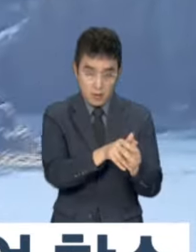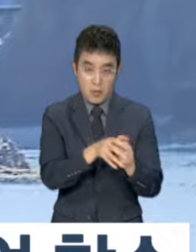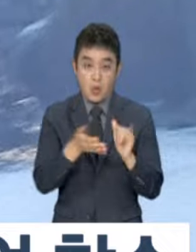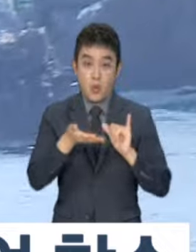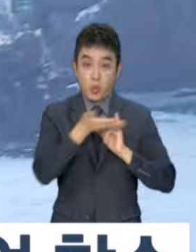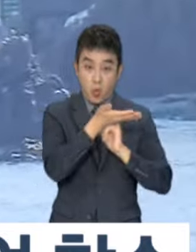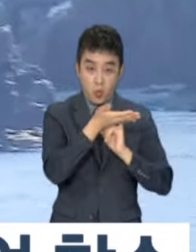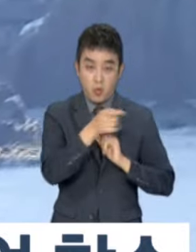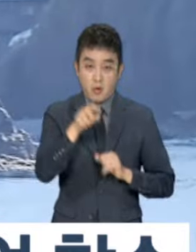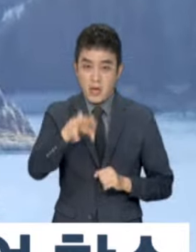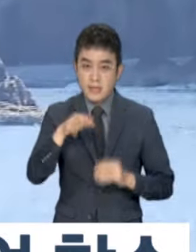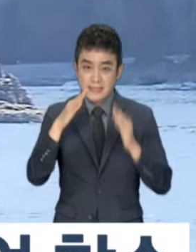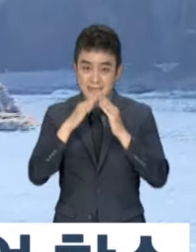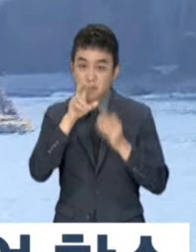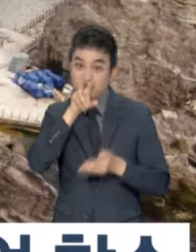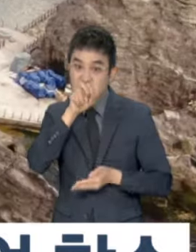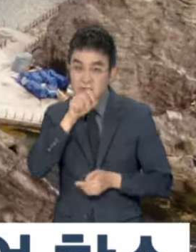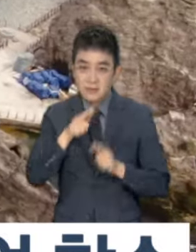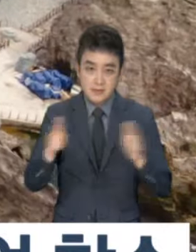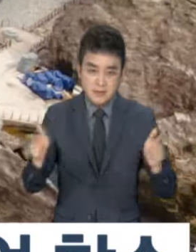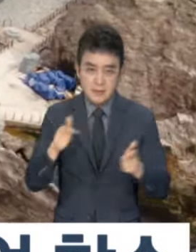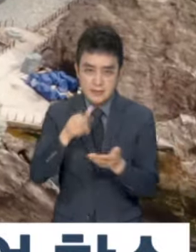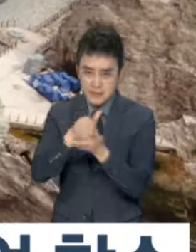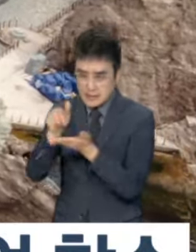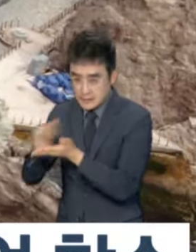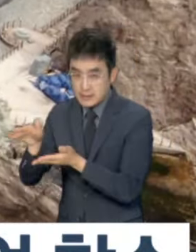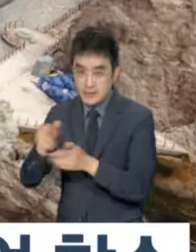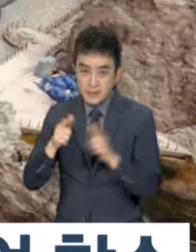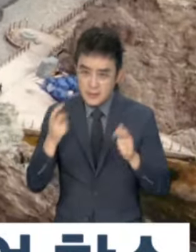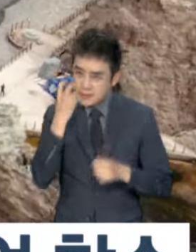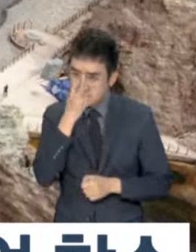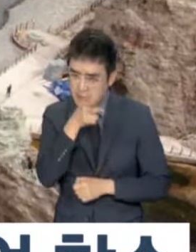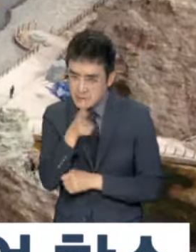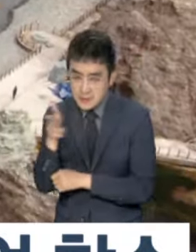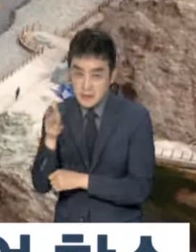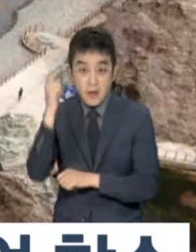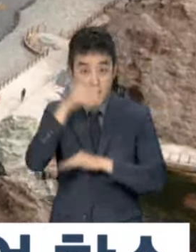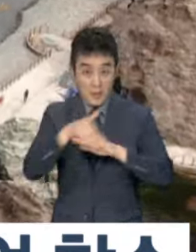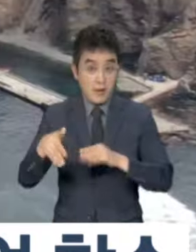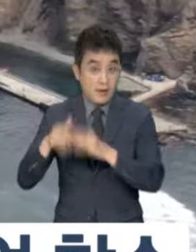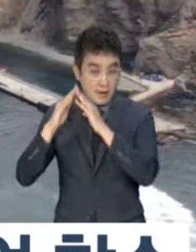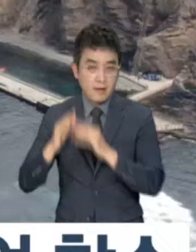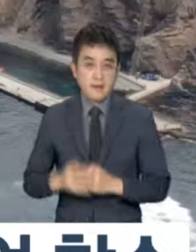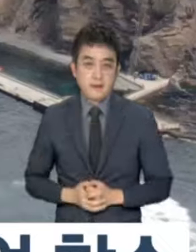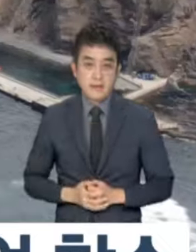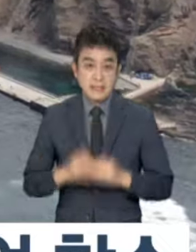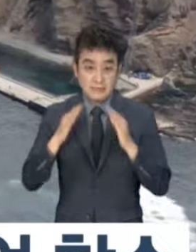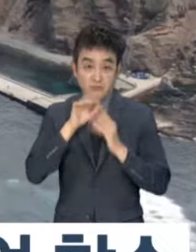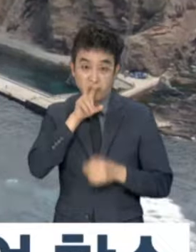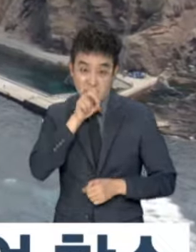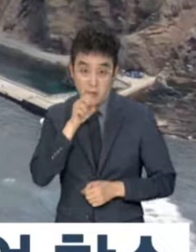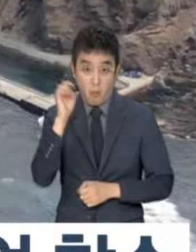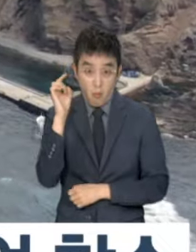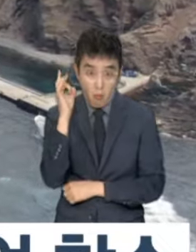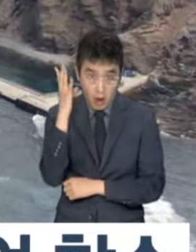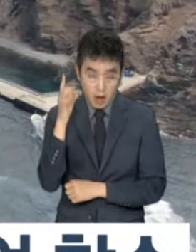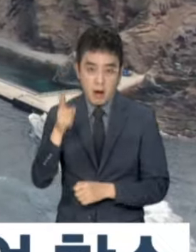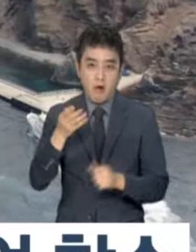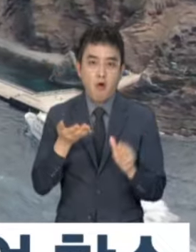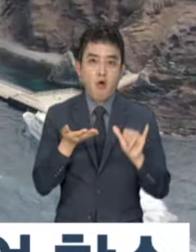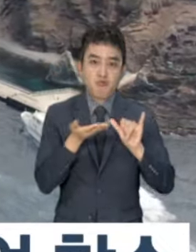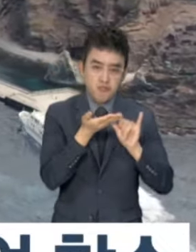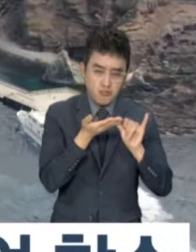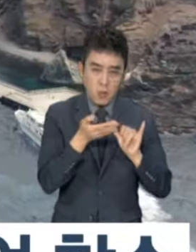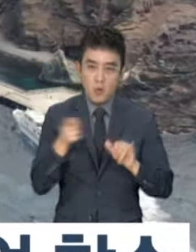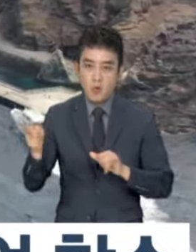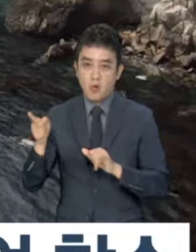서식 환경을 파악하고 퇴치 및 모니터링 방안 등을 마련할 계획입니다 집지은 울릉도 등 육지로부터 선박을